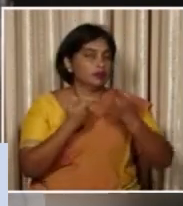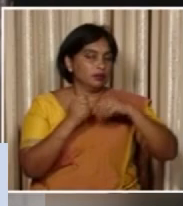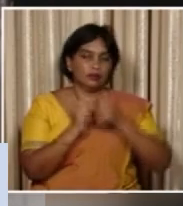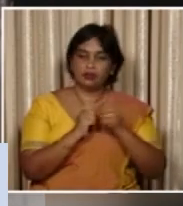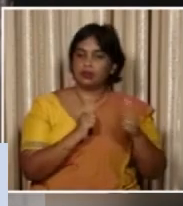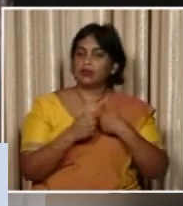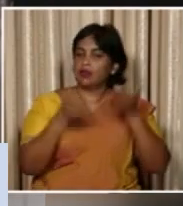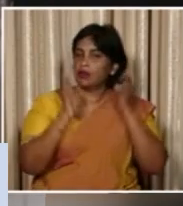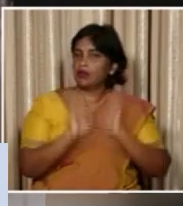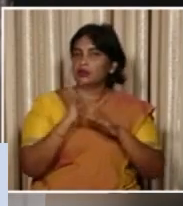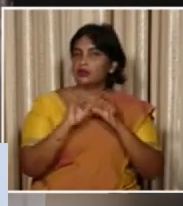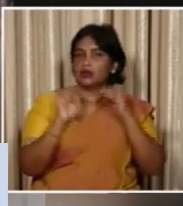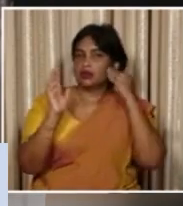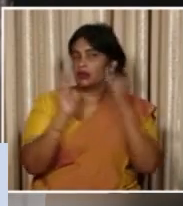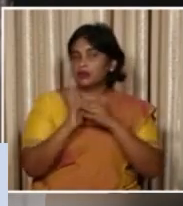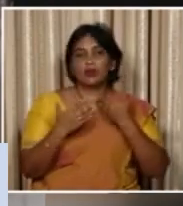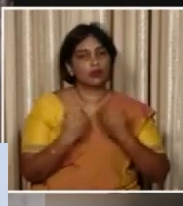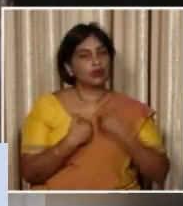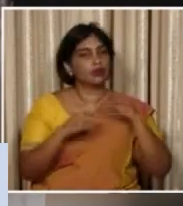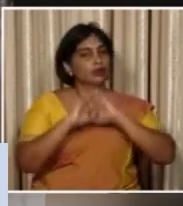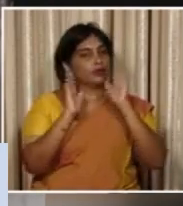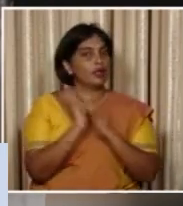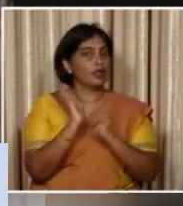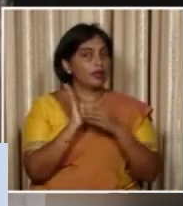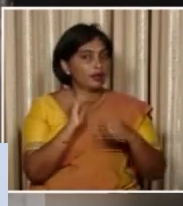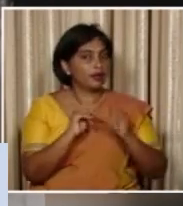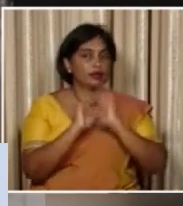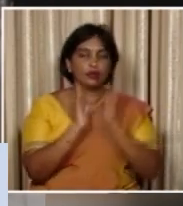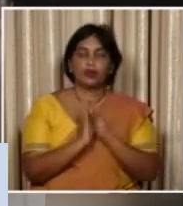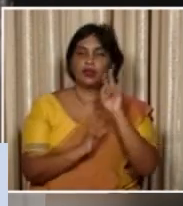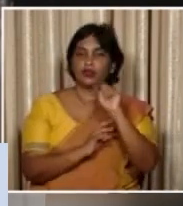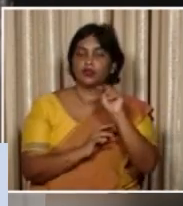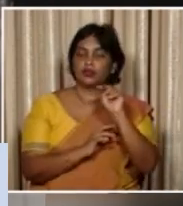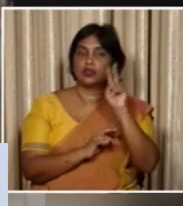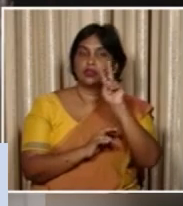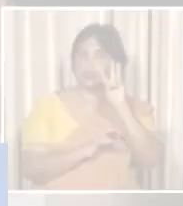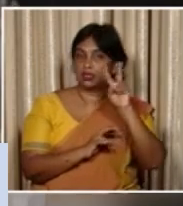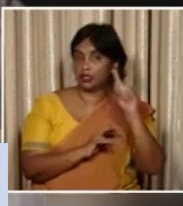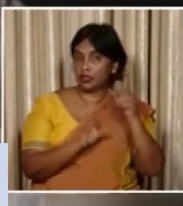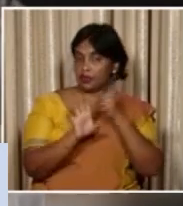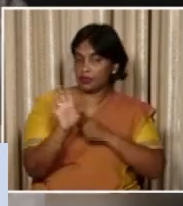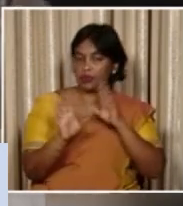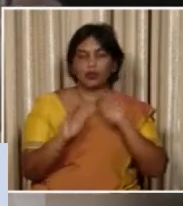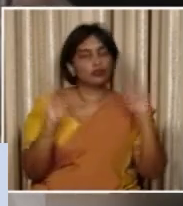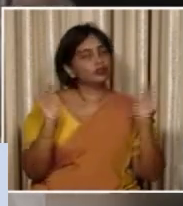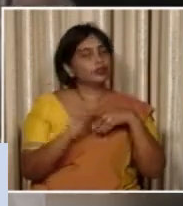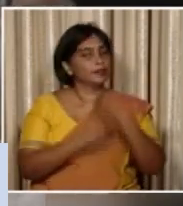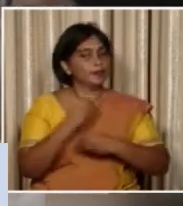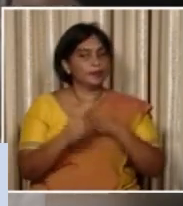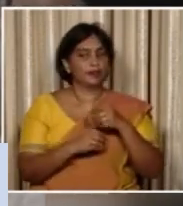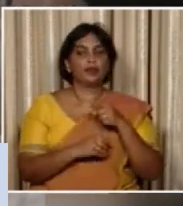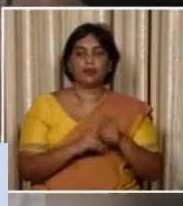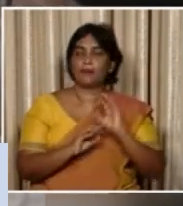ප්‍රතිවේගතකරණයේ අවසන් අරමුණ වන්නේ අපගේ සමස්ත ණය ප්‍රමාණය 2032 වසර වන විට දළදේශීය